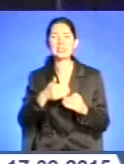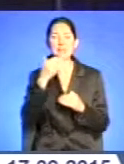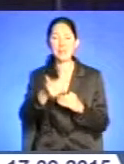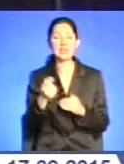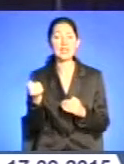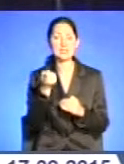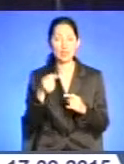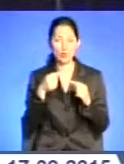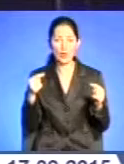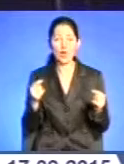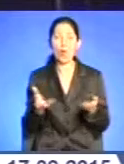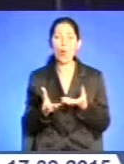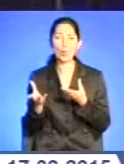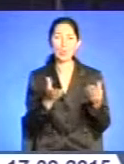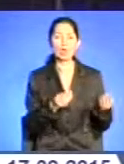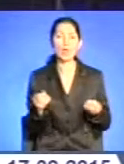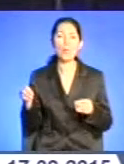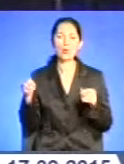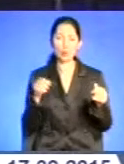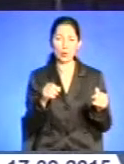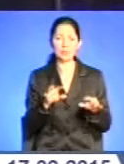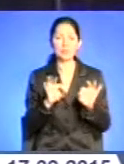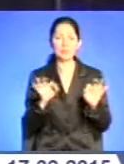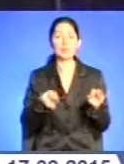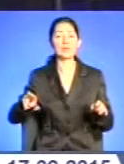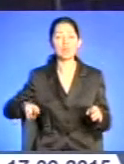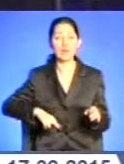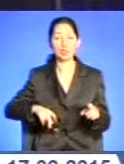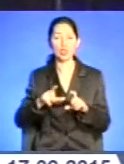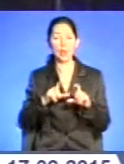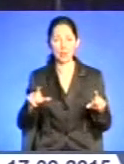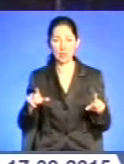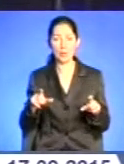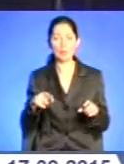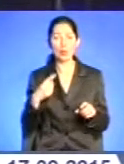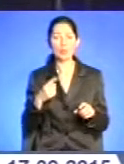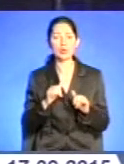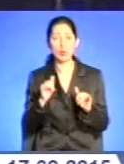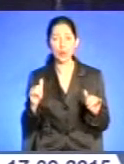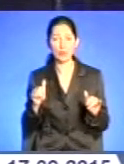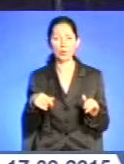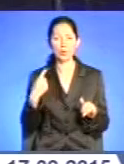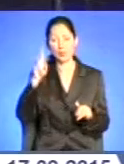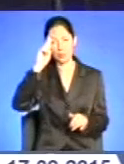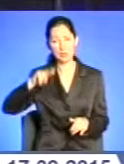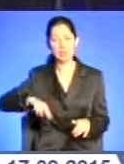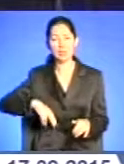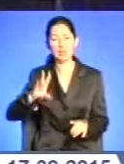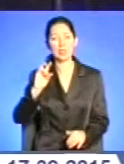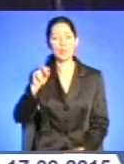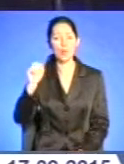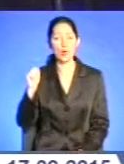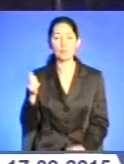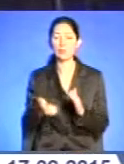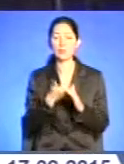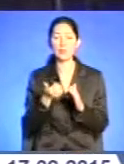час прес-конференції розповів директор департаменту агропромислового розвитку обласної держадміністрації Олег Напора. Однак дефіциту зернових, круп,